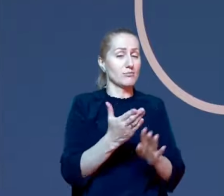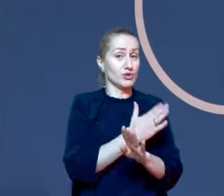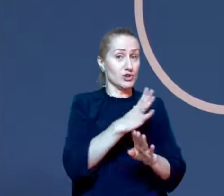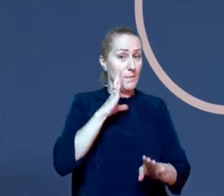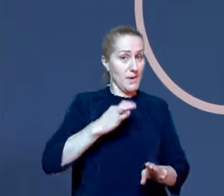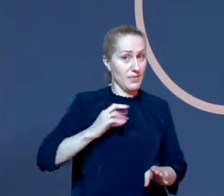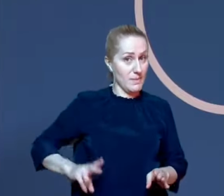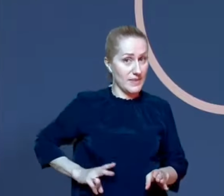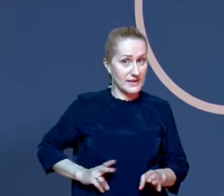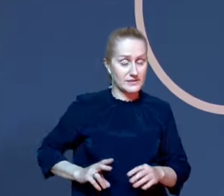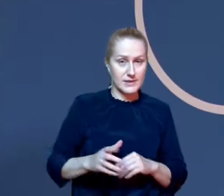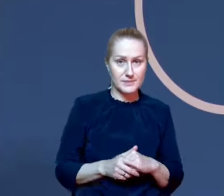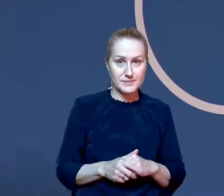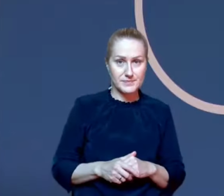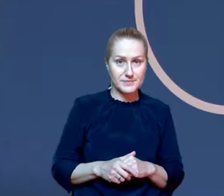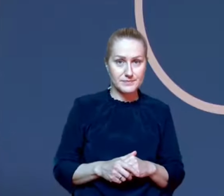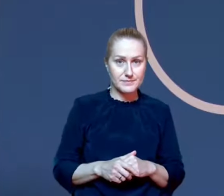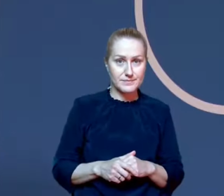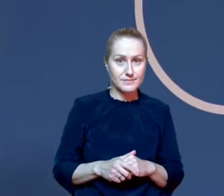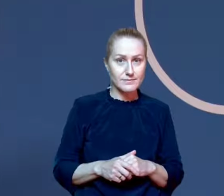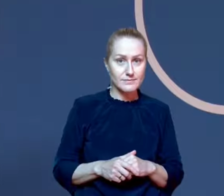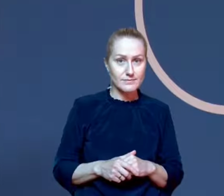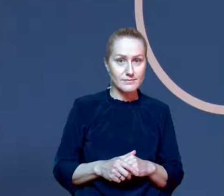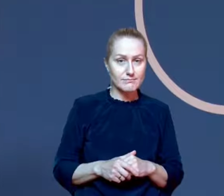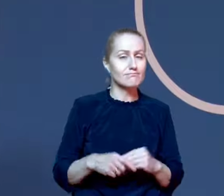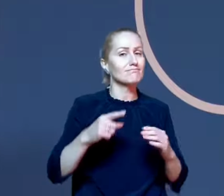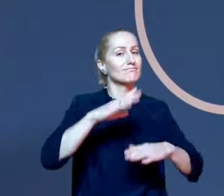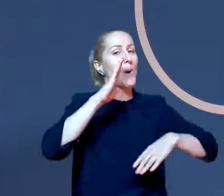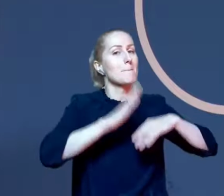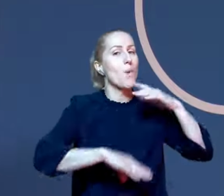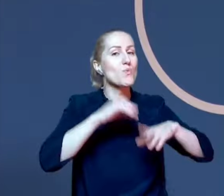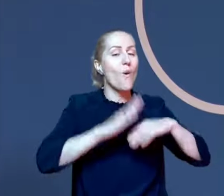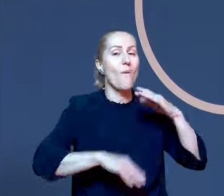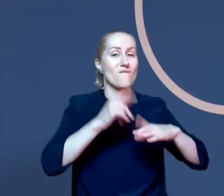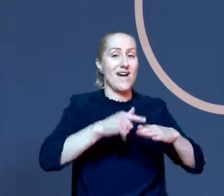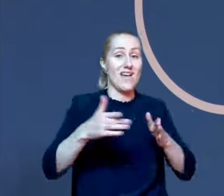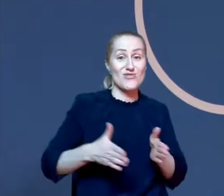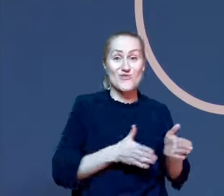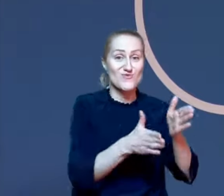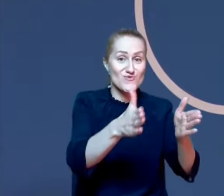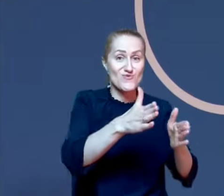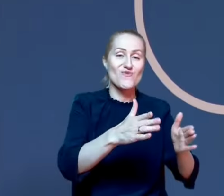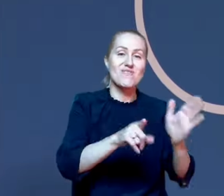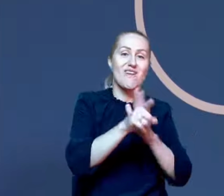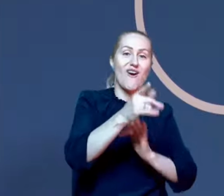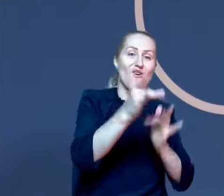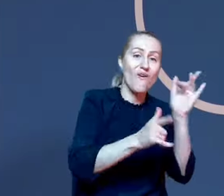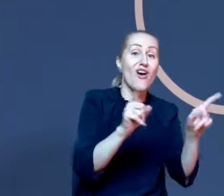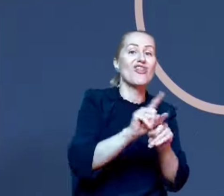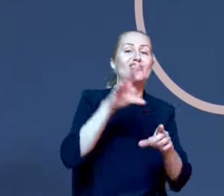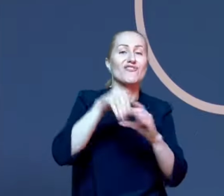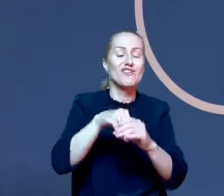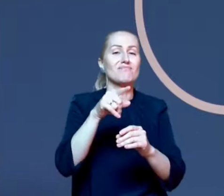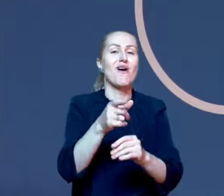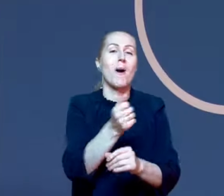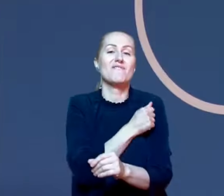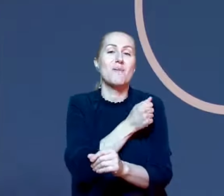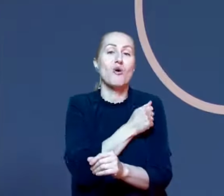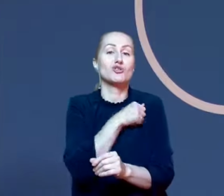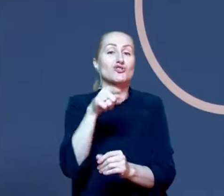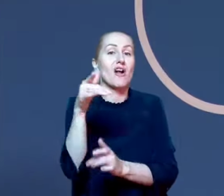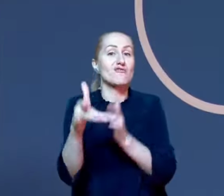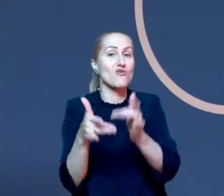minister, a więc ta budowa infrastruktury rowerowej wraz z wypożyczalniami rowerowymi, wraz